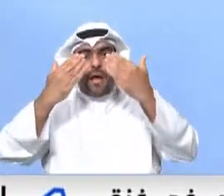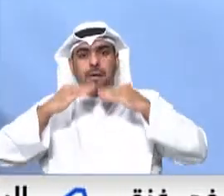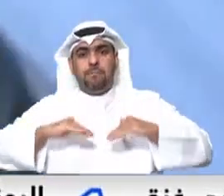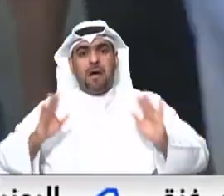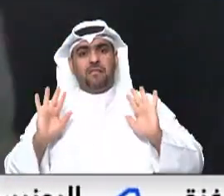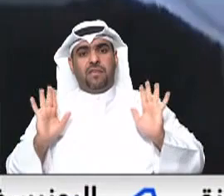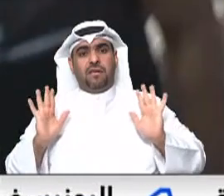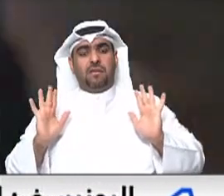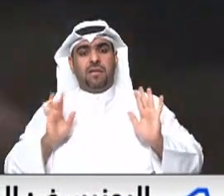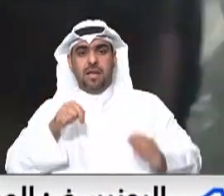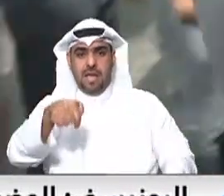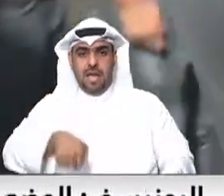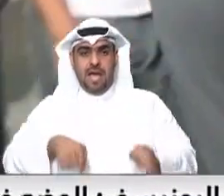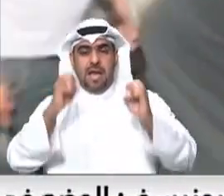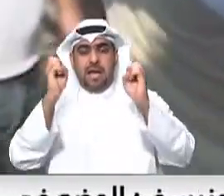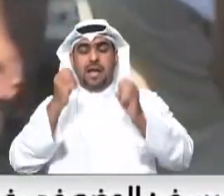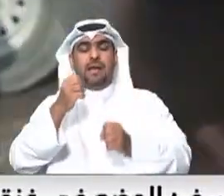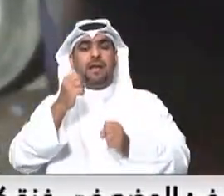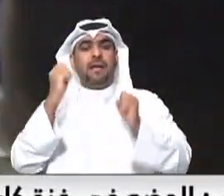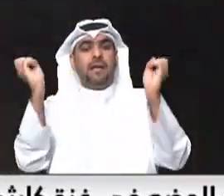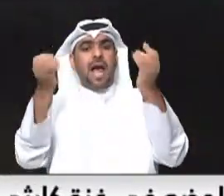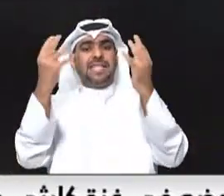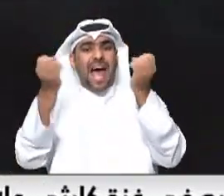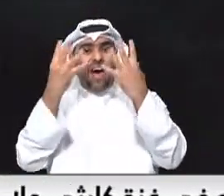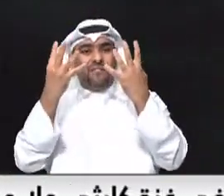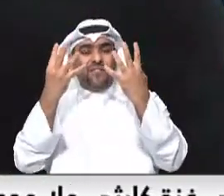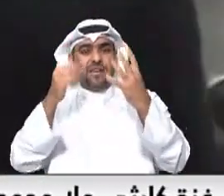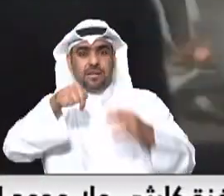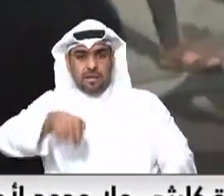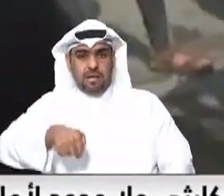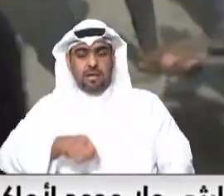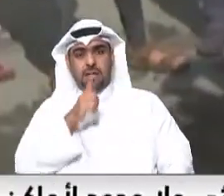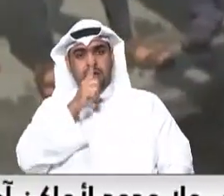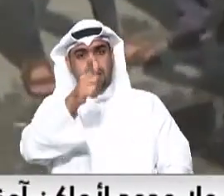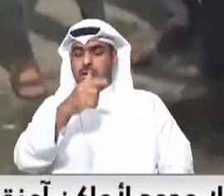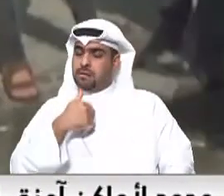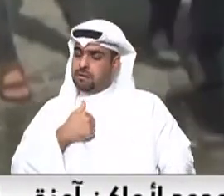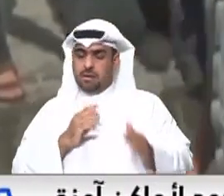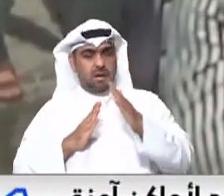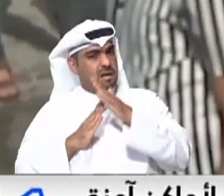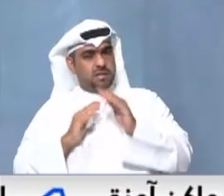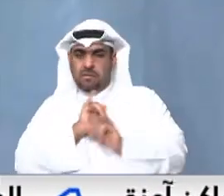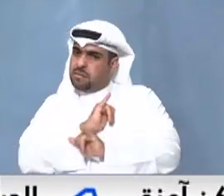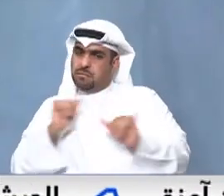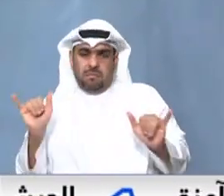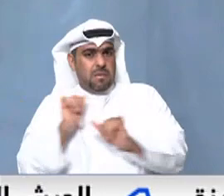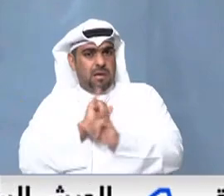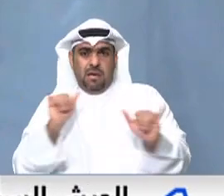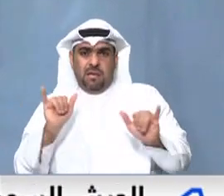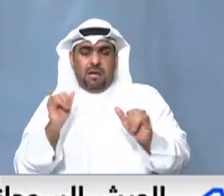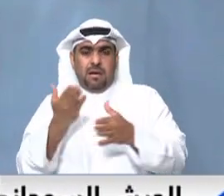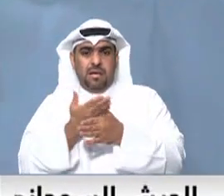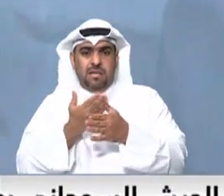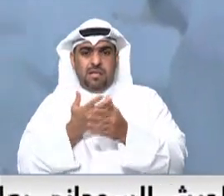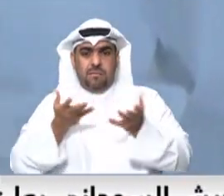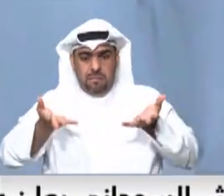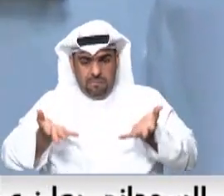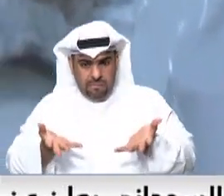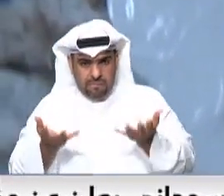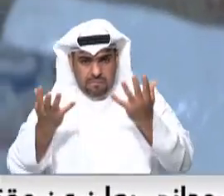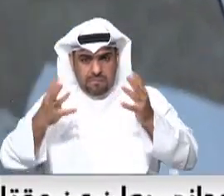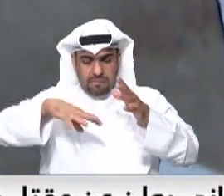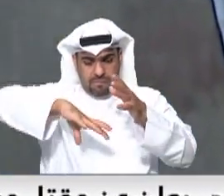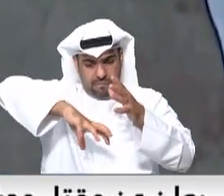الأحياء الذين يناشدون تحت الركام، وذلك بسبب تعطل المعدات الخاصة بهم